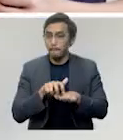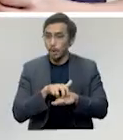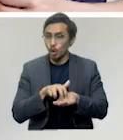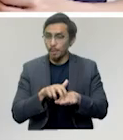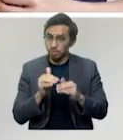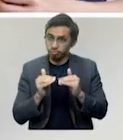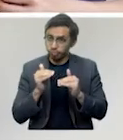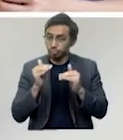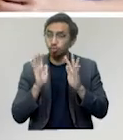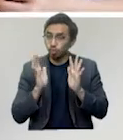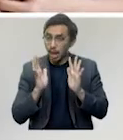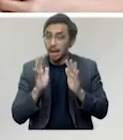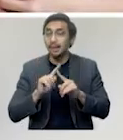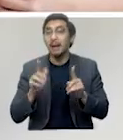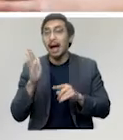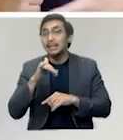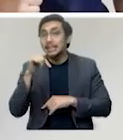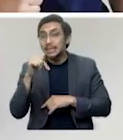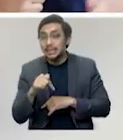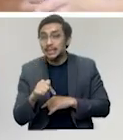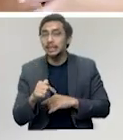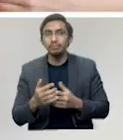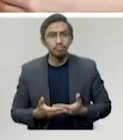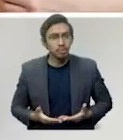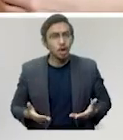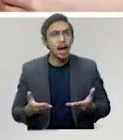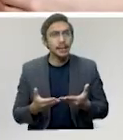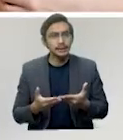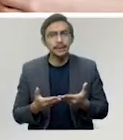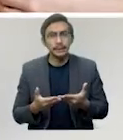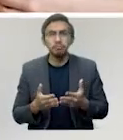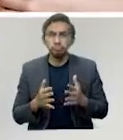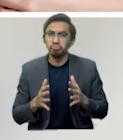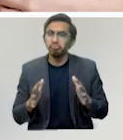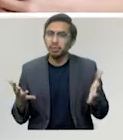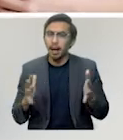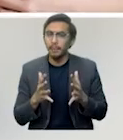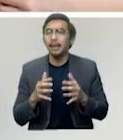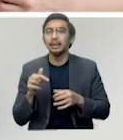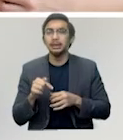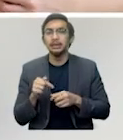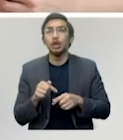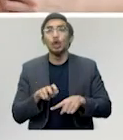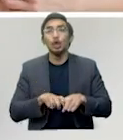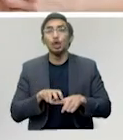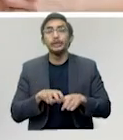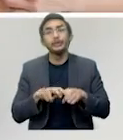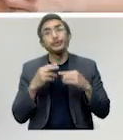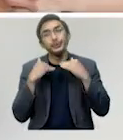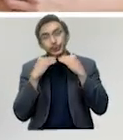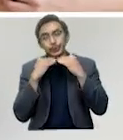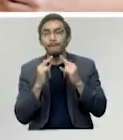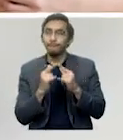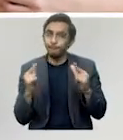ini, namun memang di stasiun Senen sendiri masih terdapat kursi-kursi yang disediakan oleh PT KAI belum dikurangi, begitu masih ada sekitar